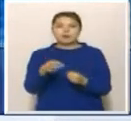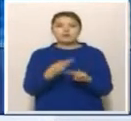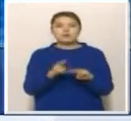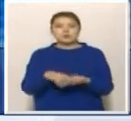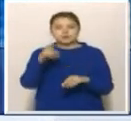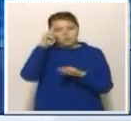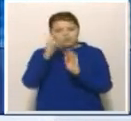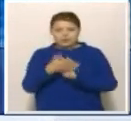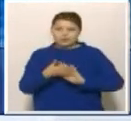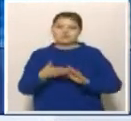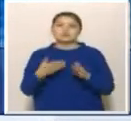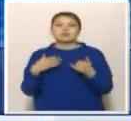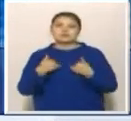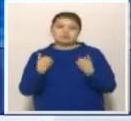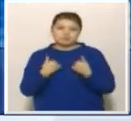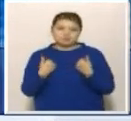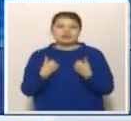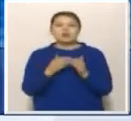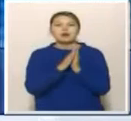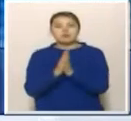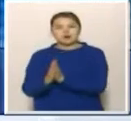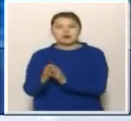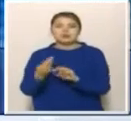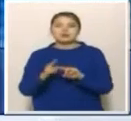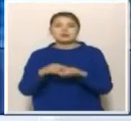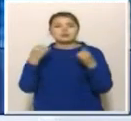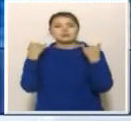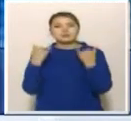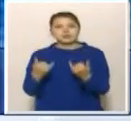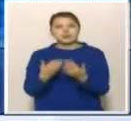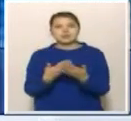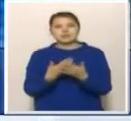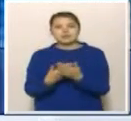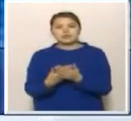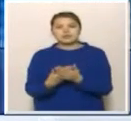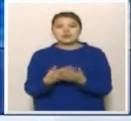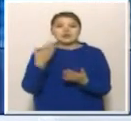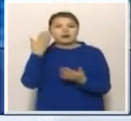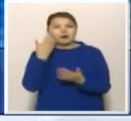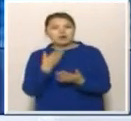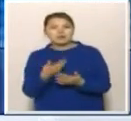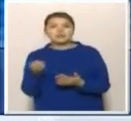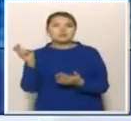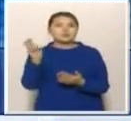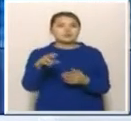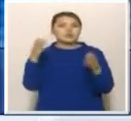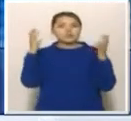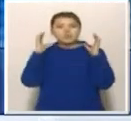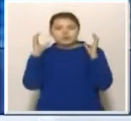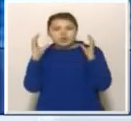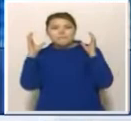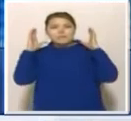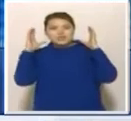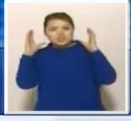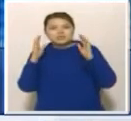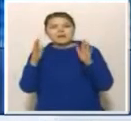түсіністікпен қарауларыңызды сұраймыз. Сондай-ақ неке қиюға, Құран оқытуға келген адамдар мешітте 15 минуттан ұзақ